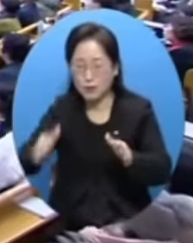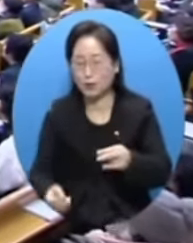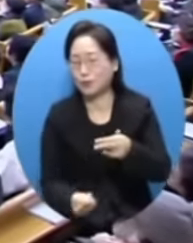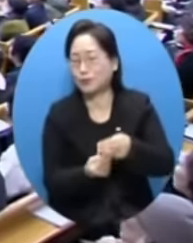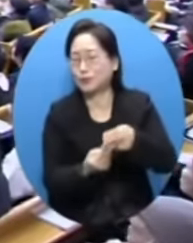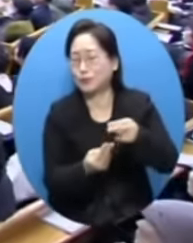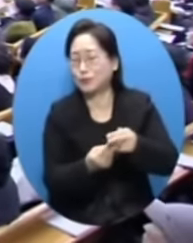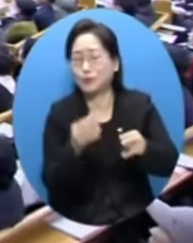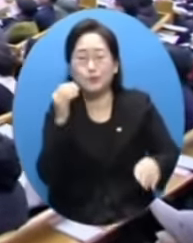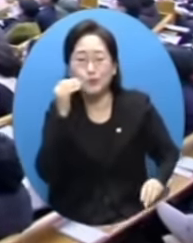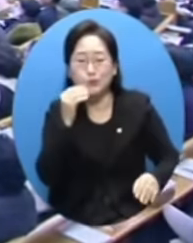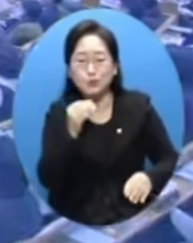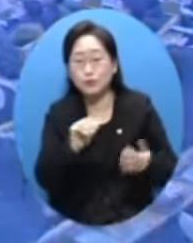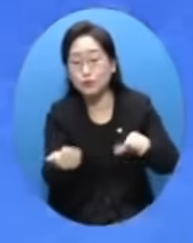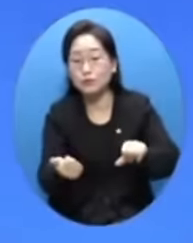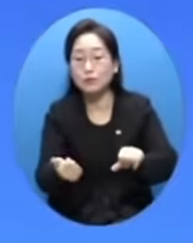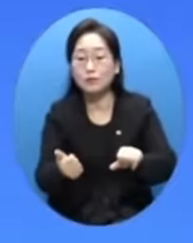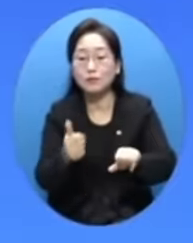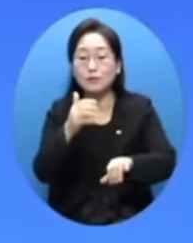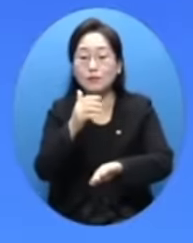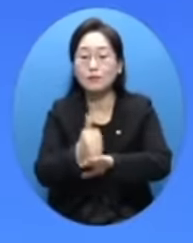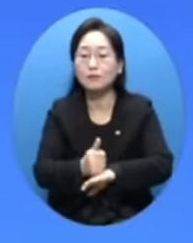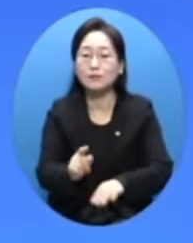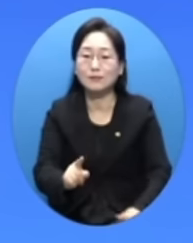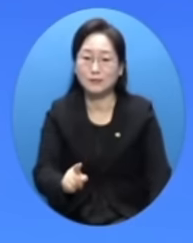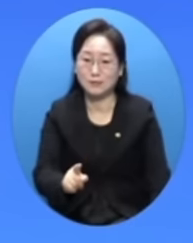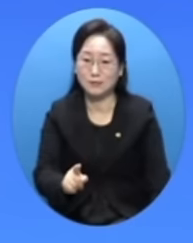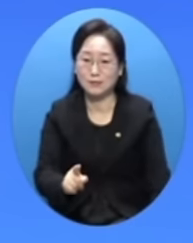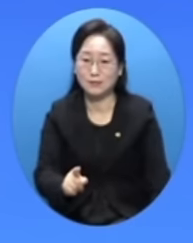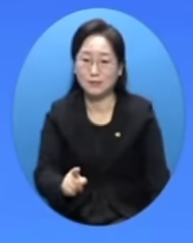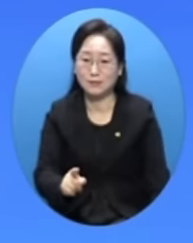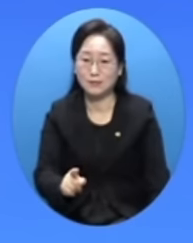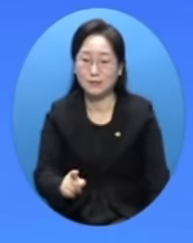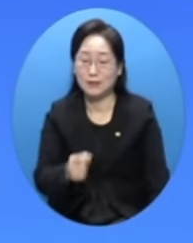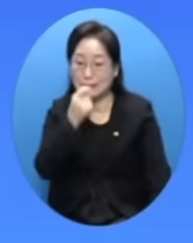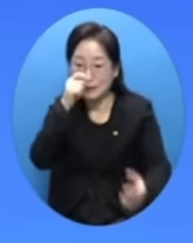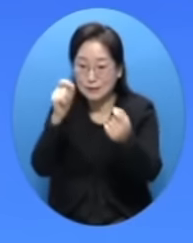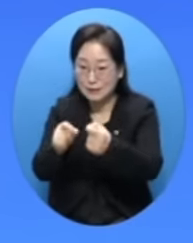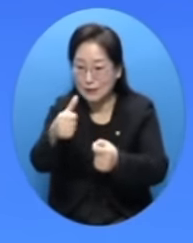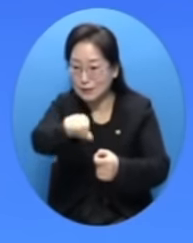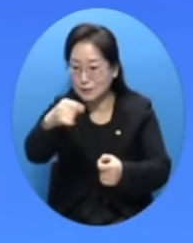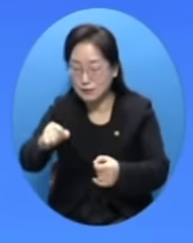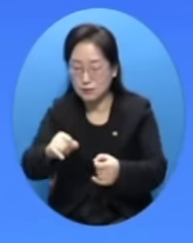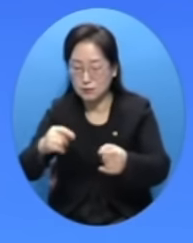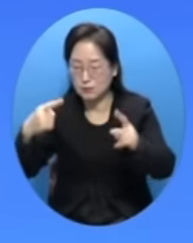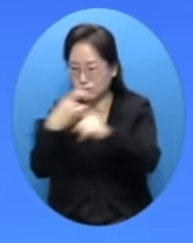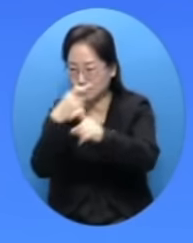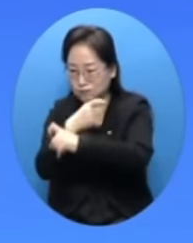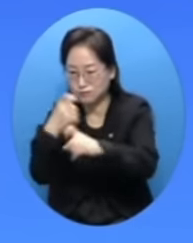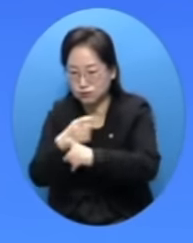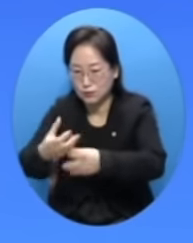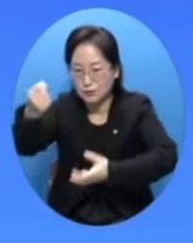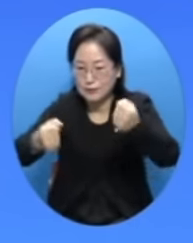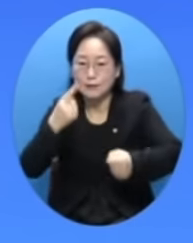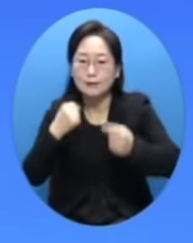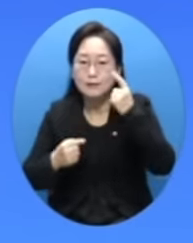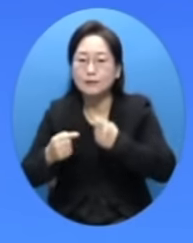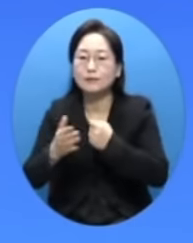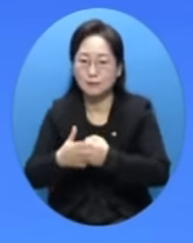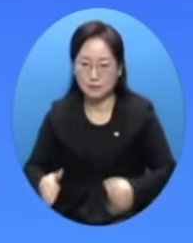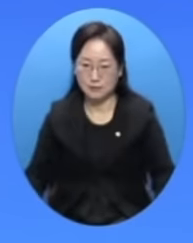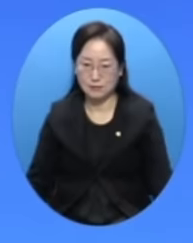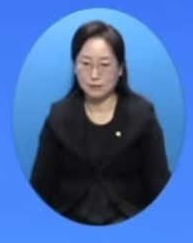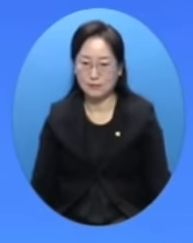못하고 죽으면 그렇게 갖던 자들끼리 다 원수가 되더라고요